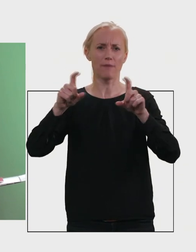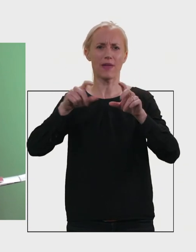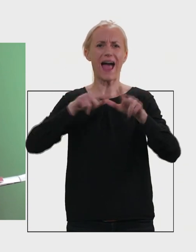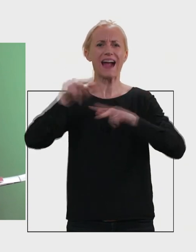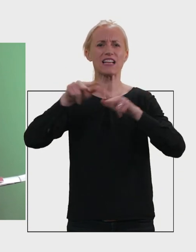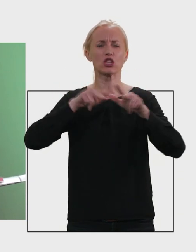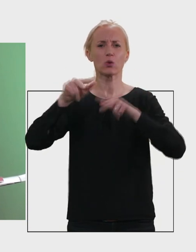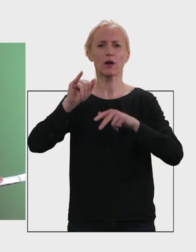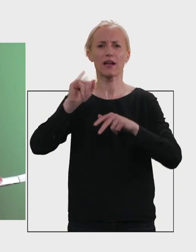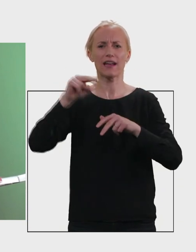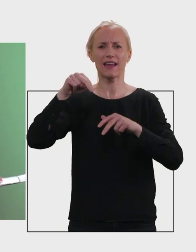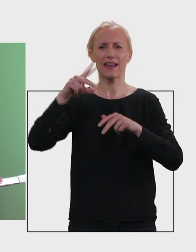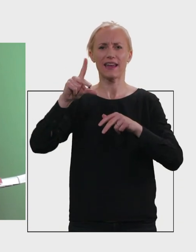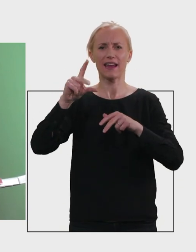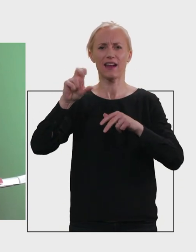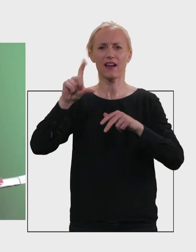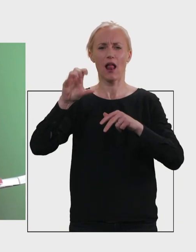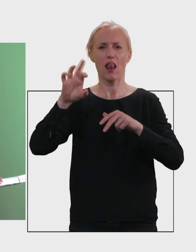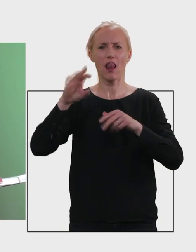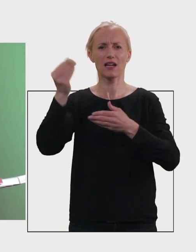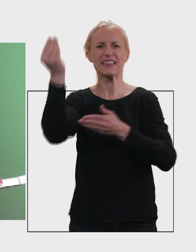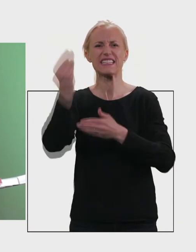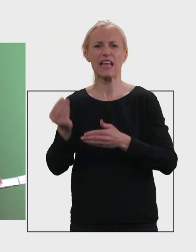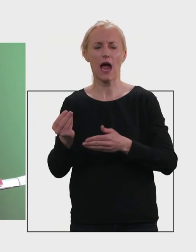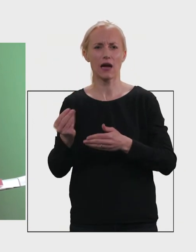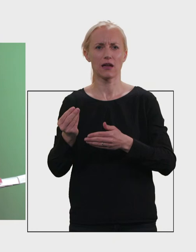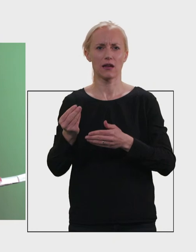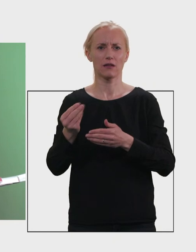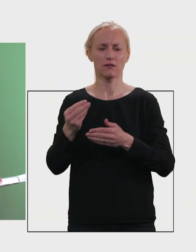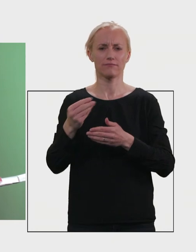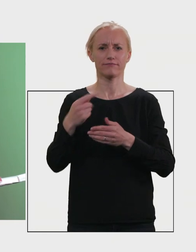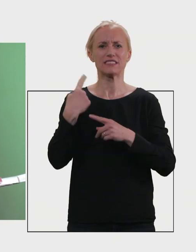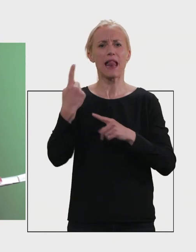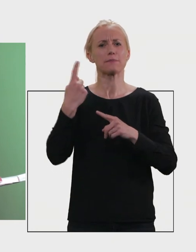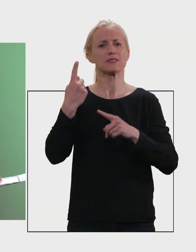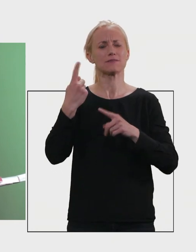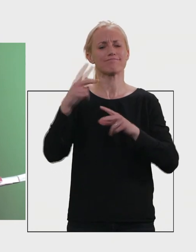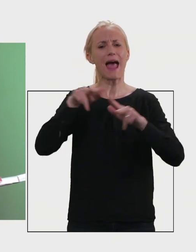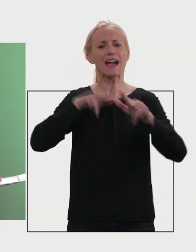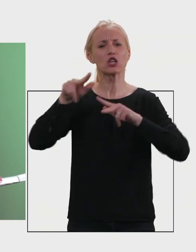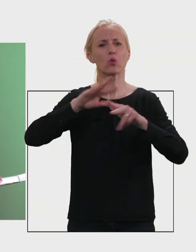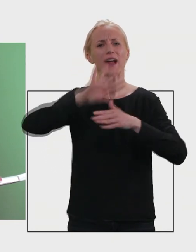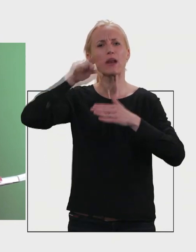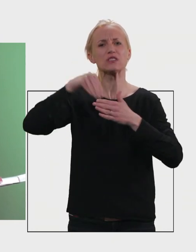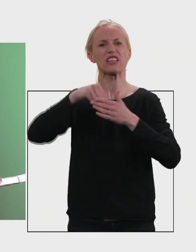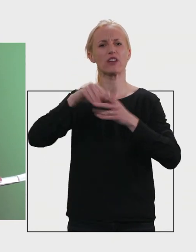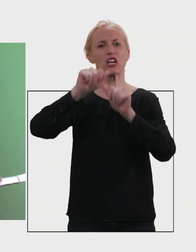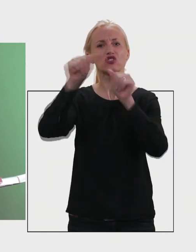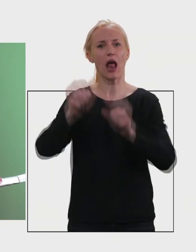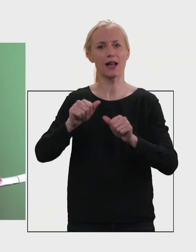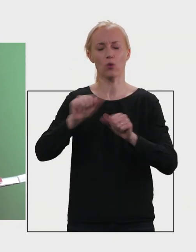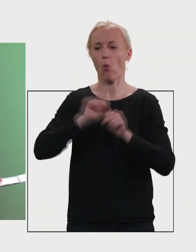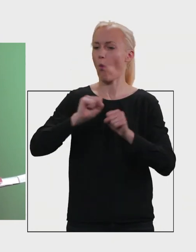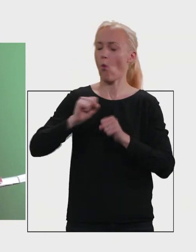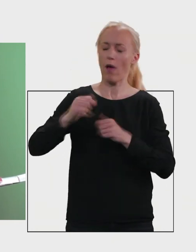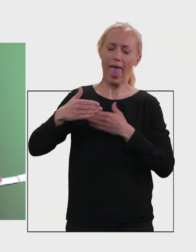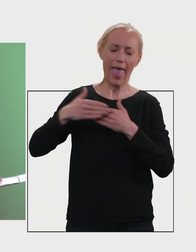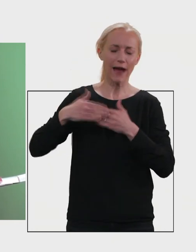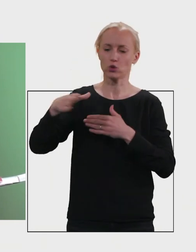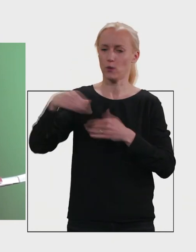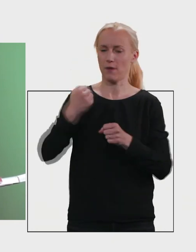Inkel Design als Agentur für inklusive Gestaltung, mit der haben wir sehr eng